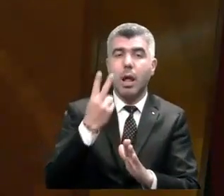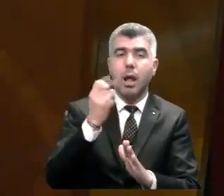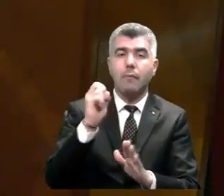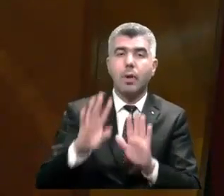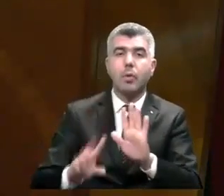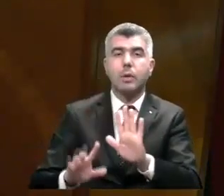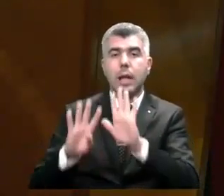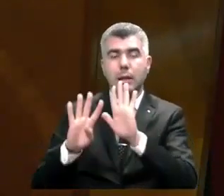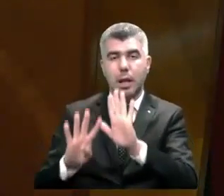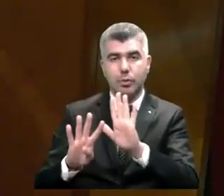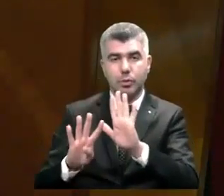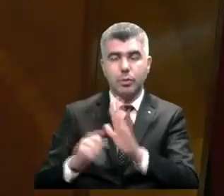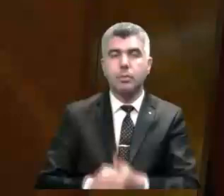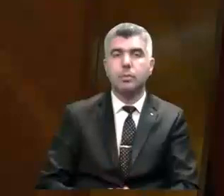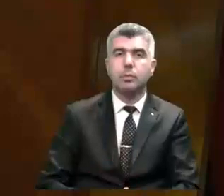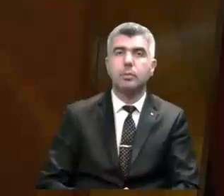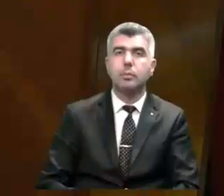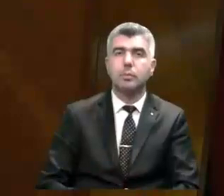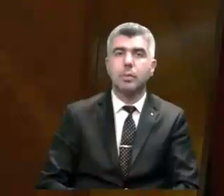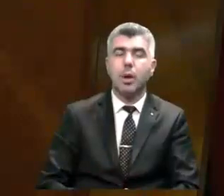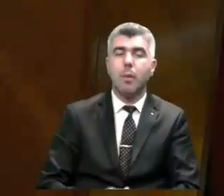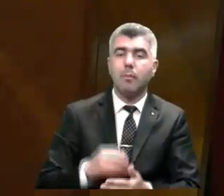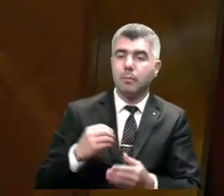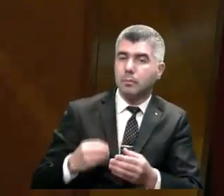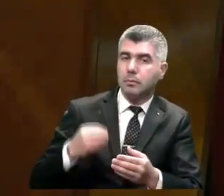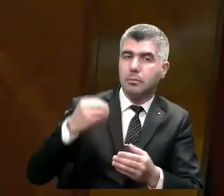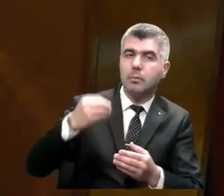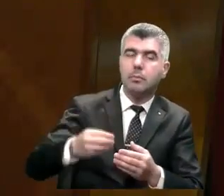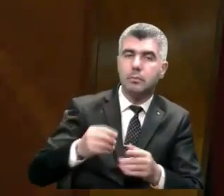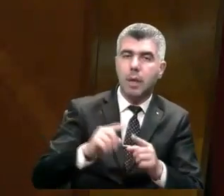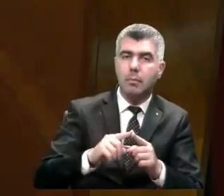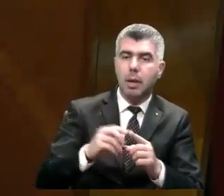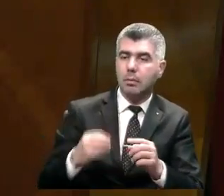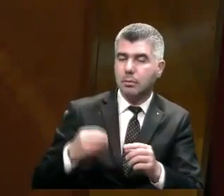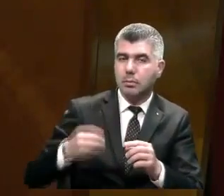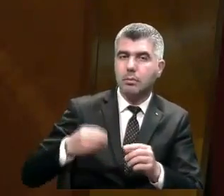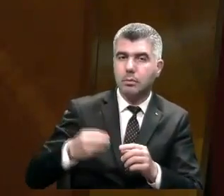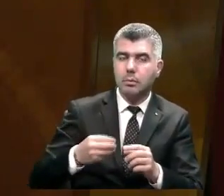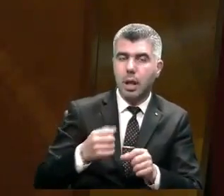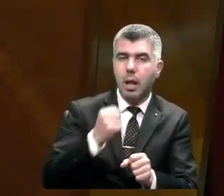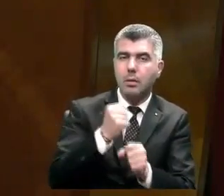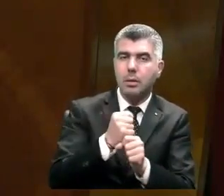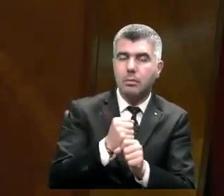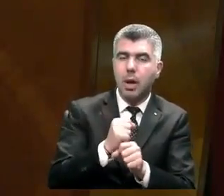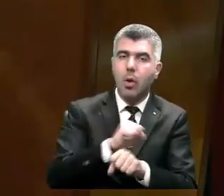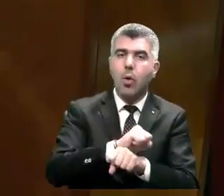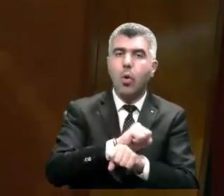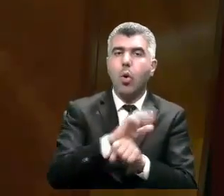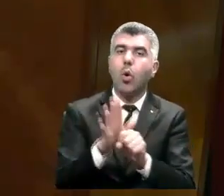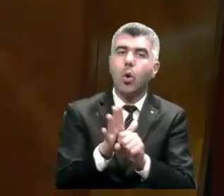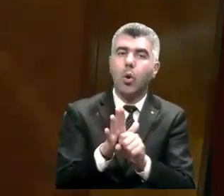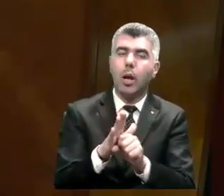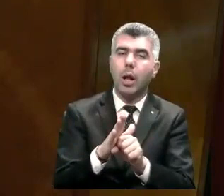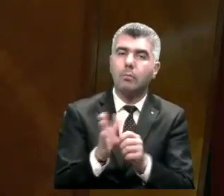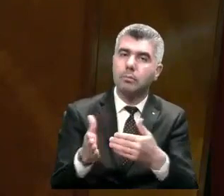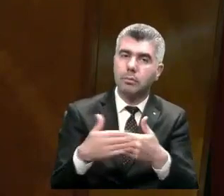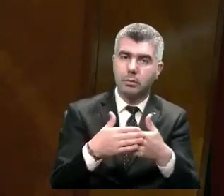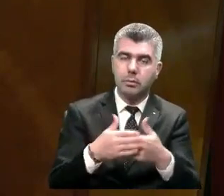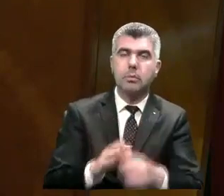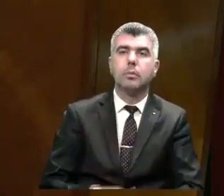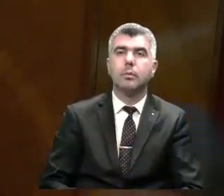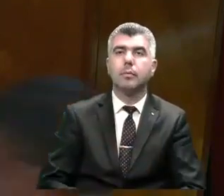2019، وتأجل البرمجة ديال الشغال ديالهم في ظروف كورونا. واليوم حنا